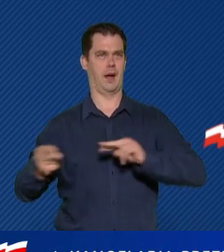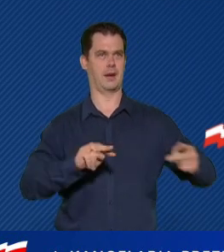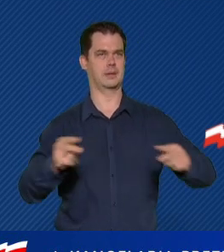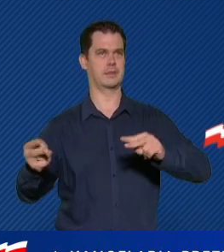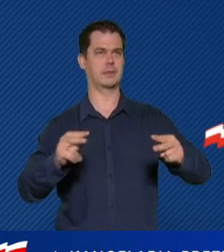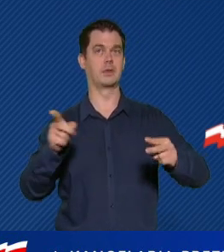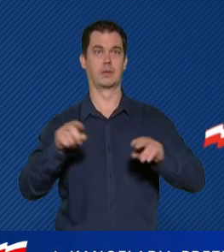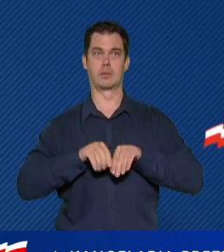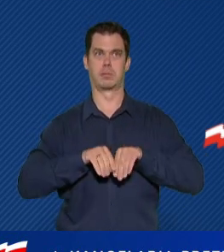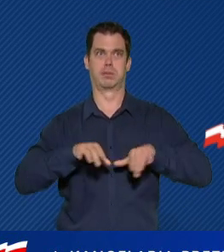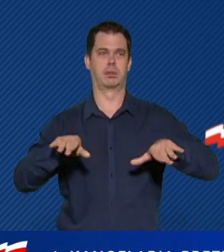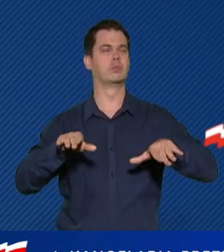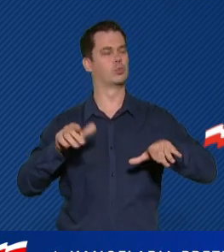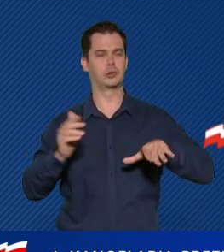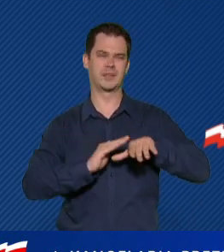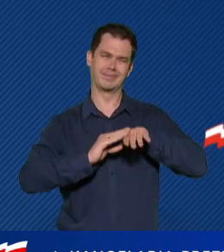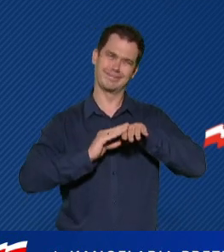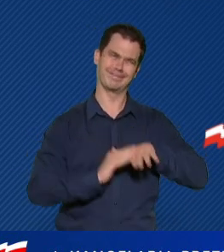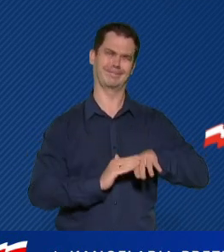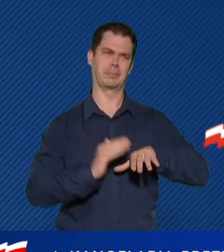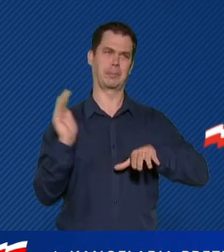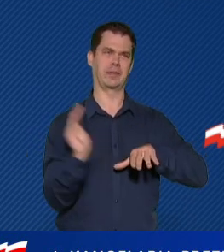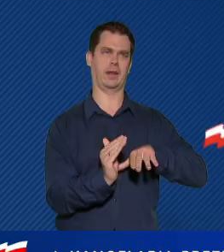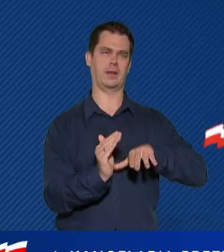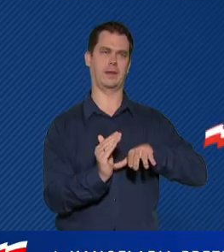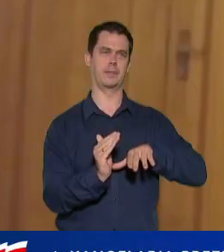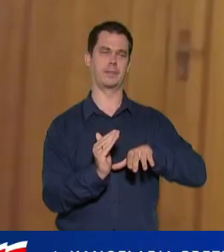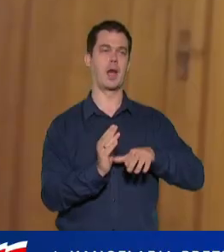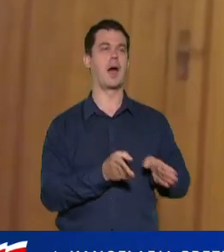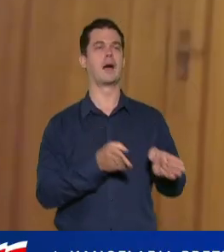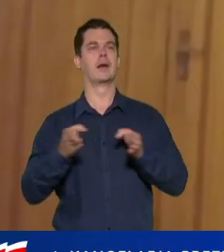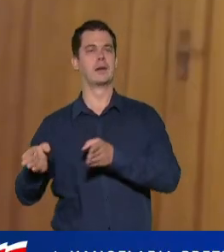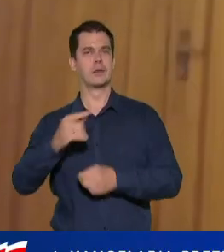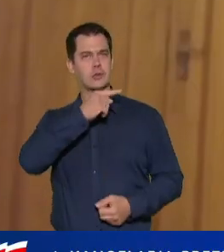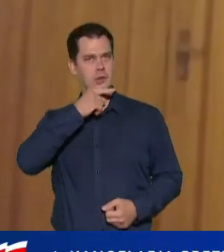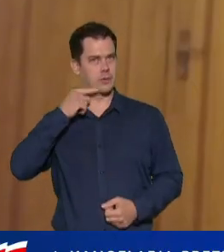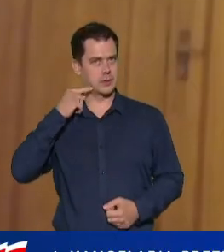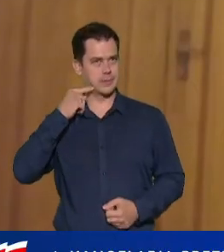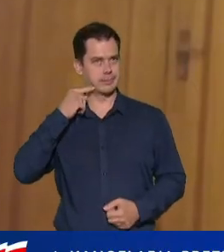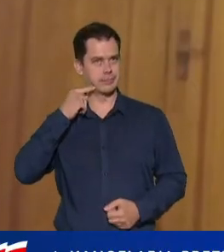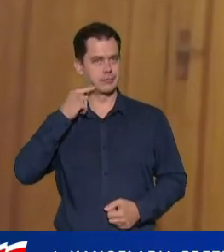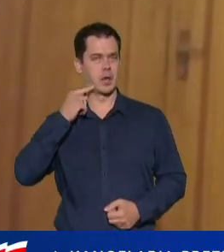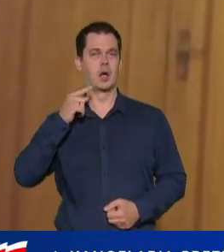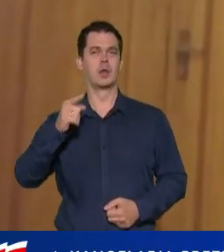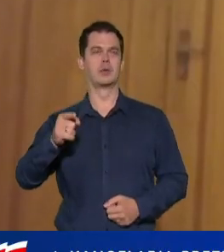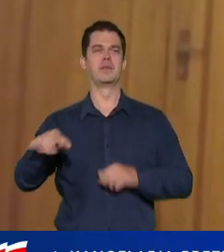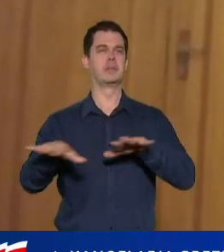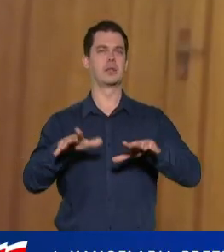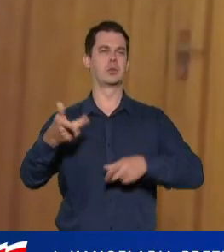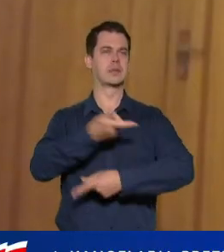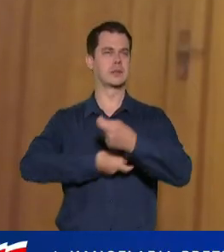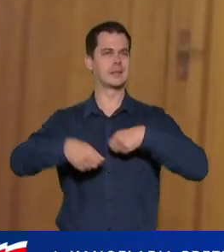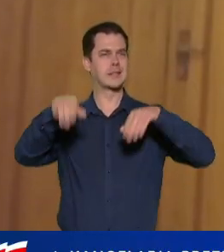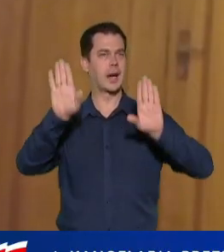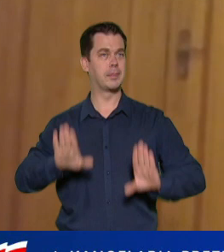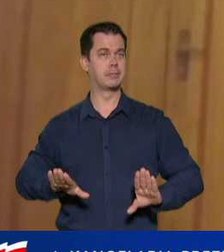z którą mamy dzisiaj do czynienia w społeczeństwie polskim. W strefie czerwonej ograniczenie liczby osób w placówkach handlowych do